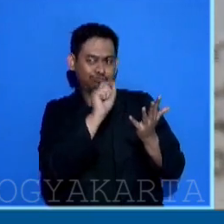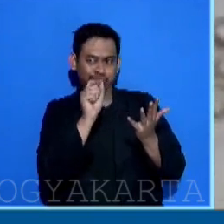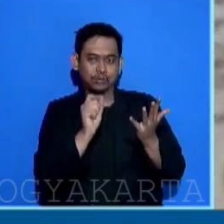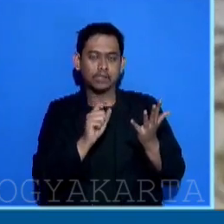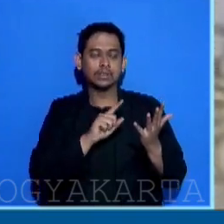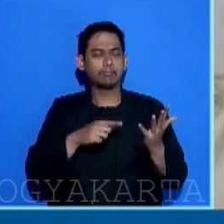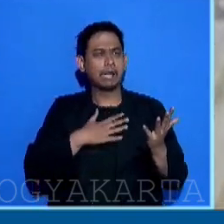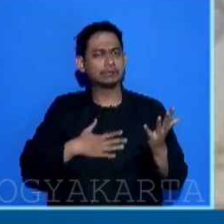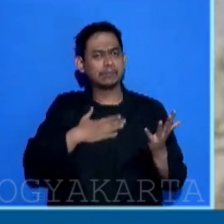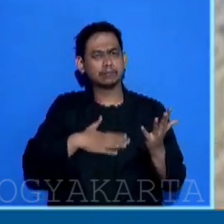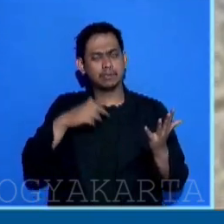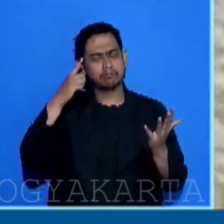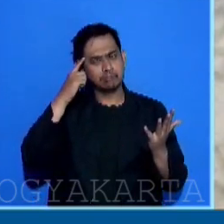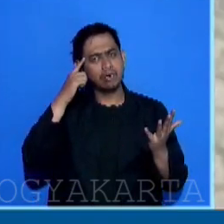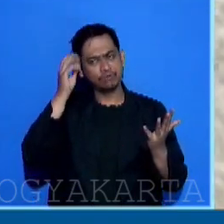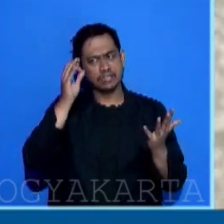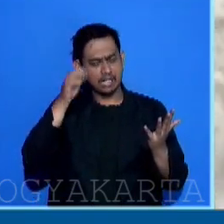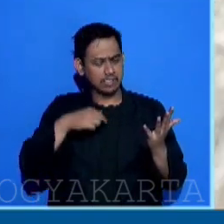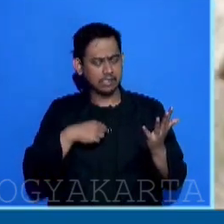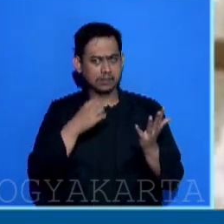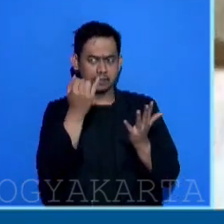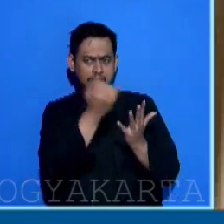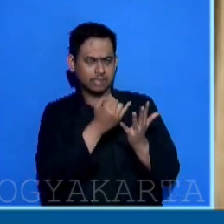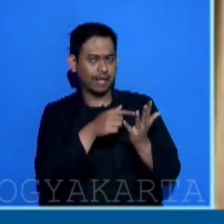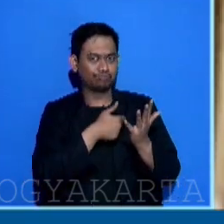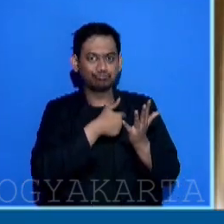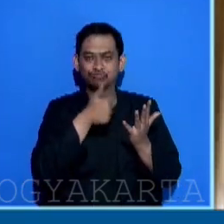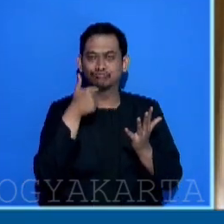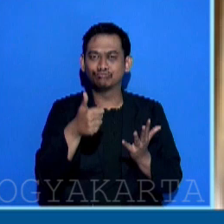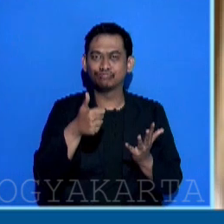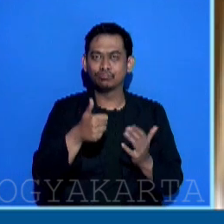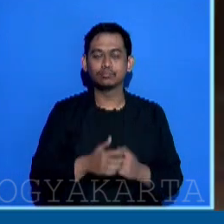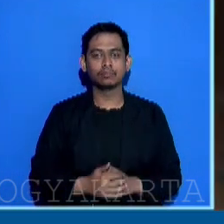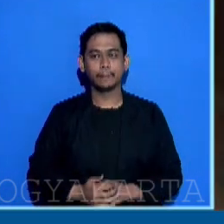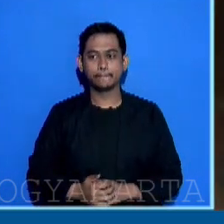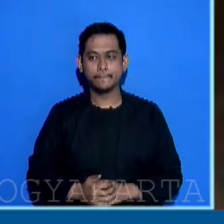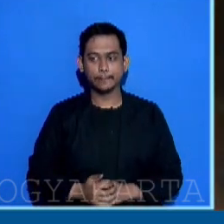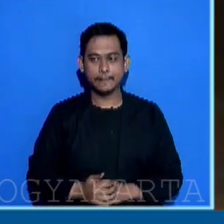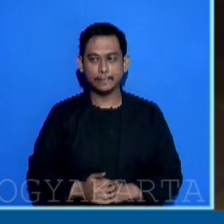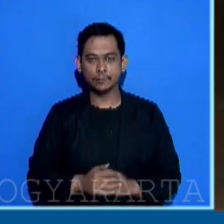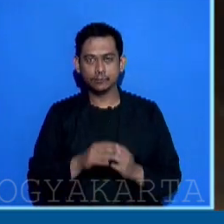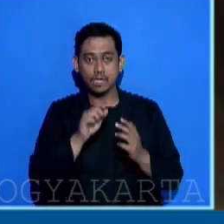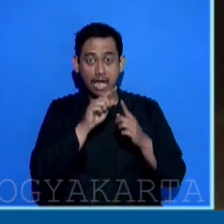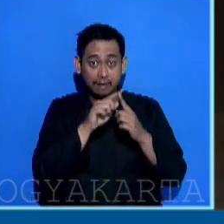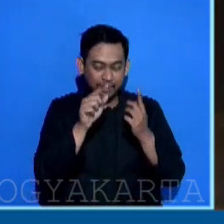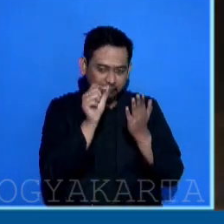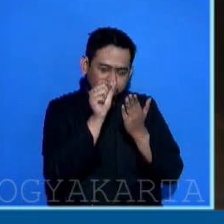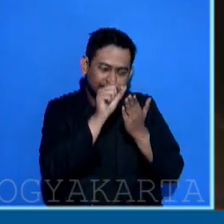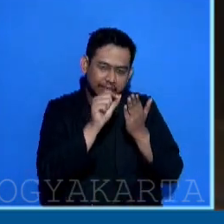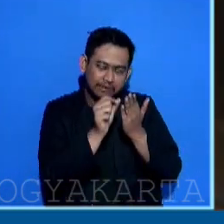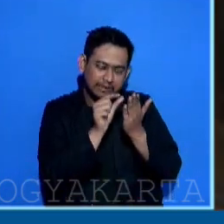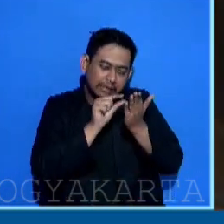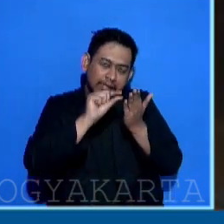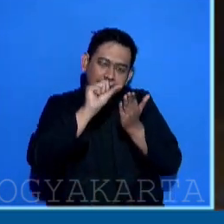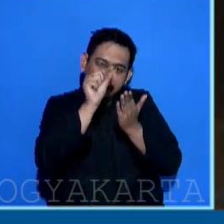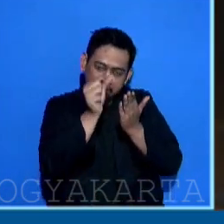setunggaling Asil karya seni ingkangah turipeni Raos tatos ing sbeting pendameling cita batik tulis kacen